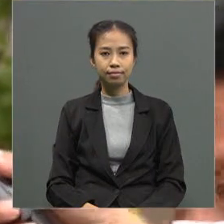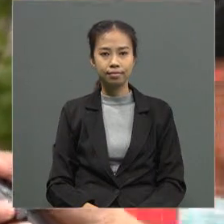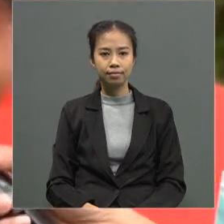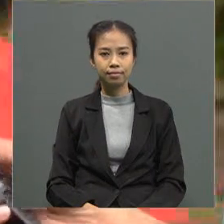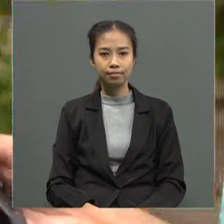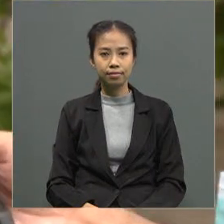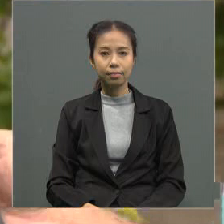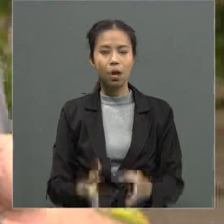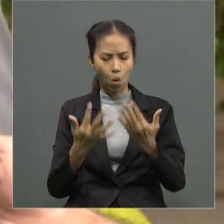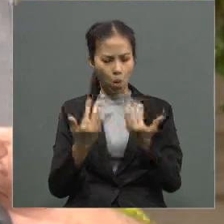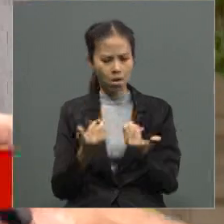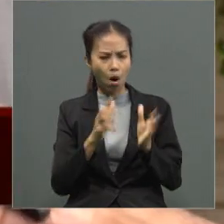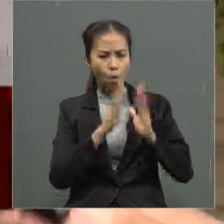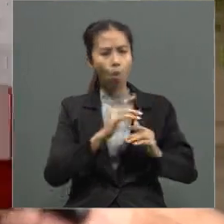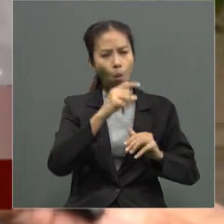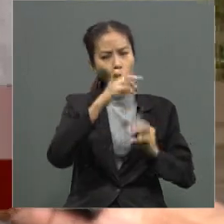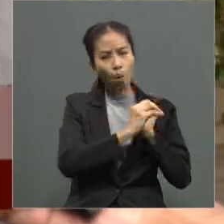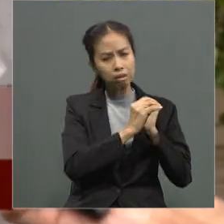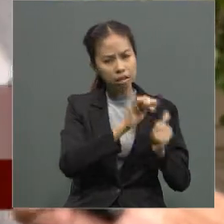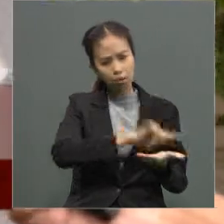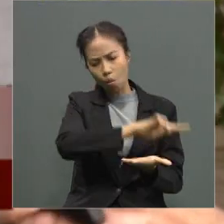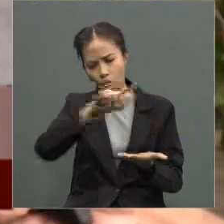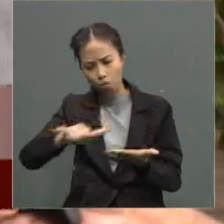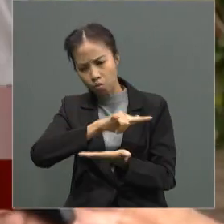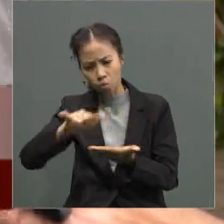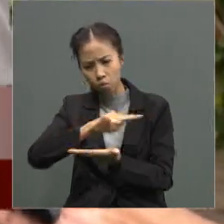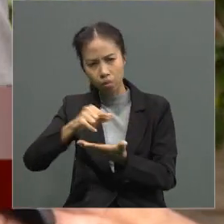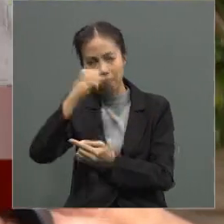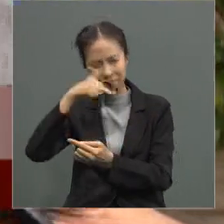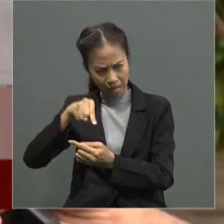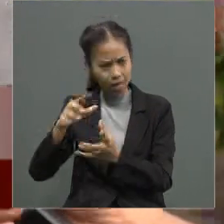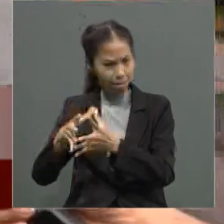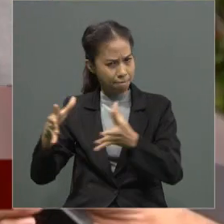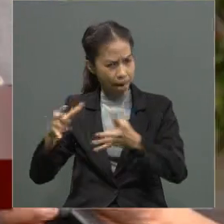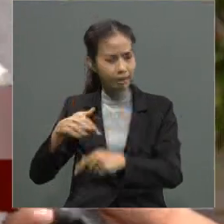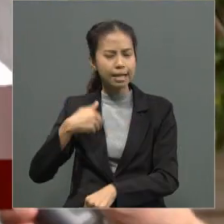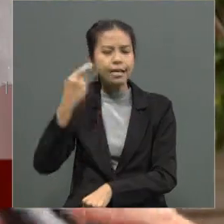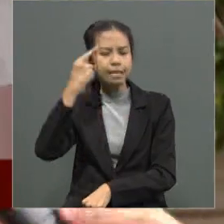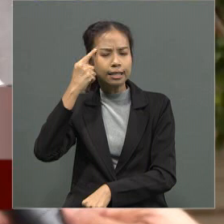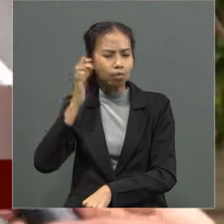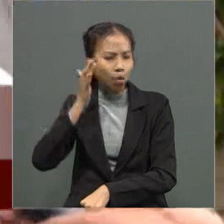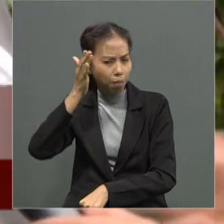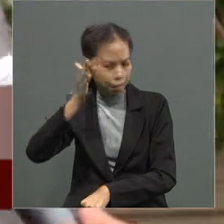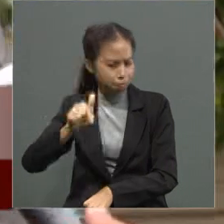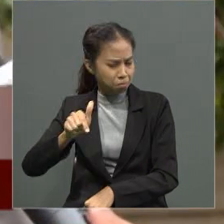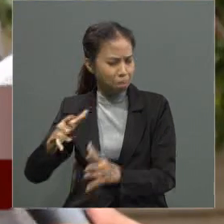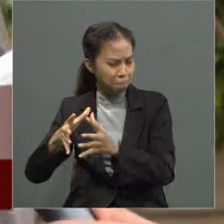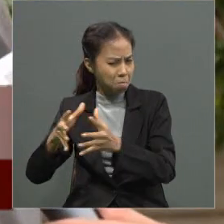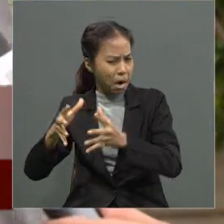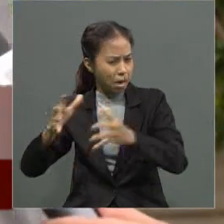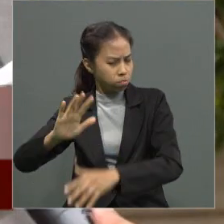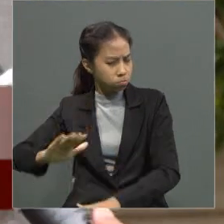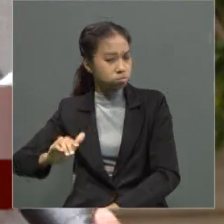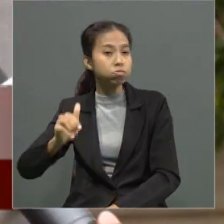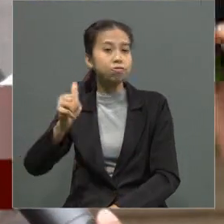เพิ่มมากขึ้นอย่างอย่างมีนัยยะเลยครับตอนนี้นะครับก็ก็หวังว่าจะดีขึ้นเรื่อยๆนะครับก็ฟังจากอย่างเช่นเอ่อ